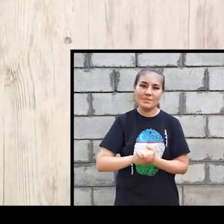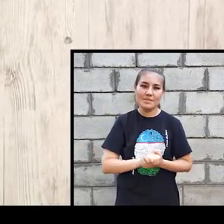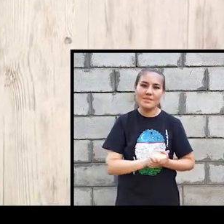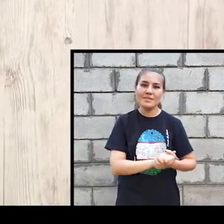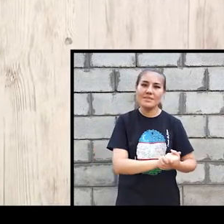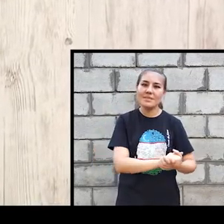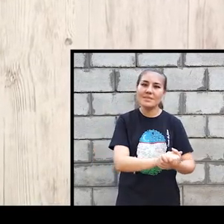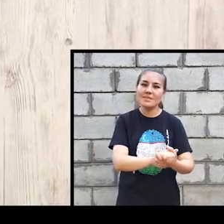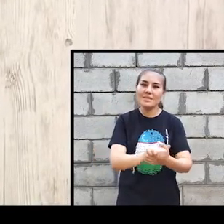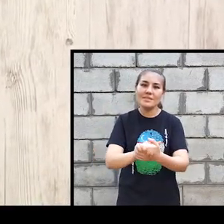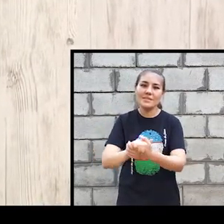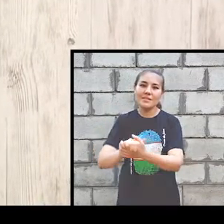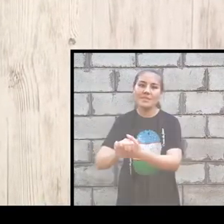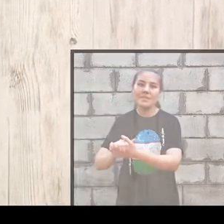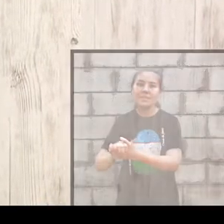дарует мир.